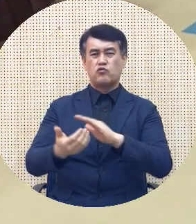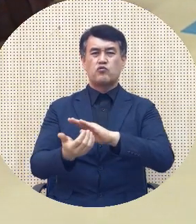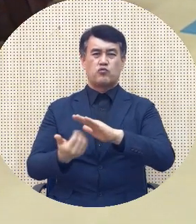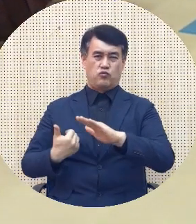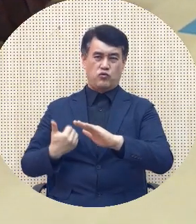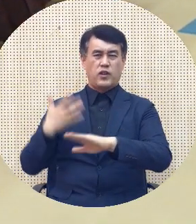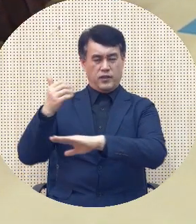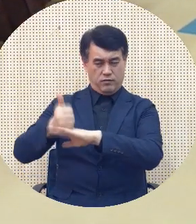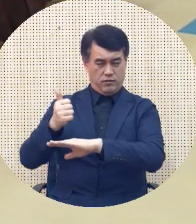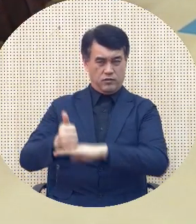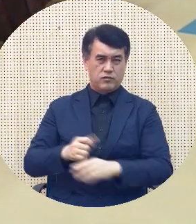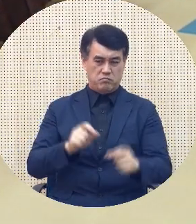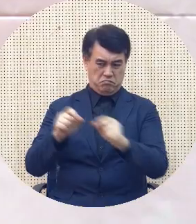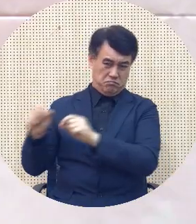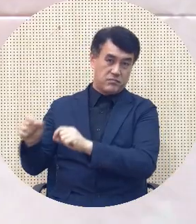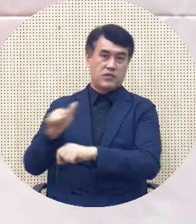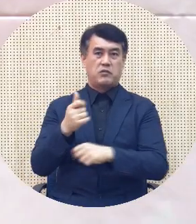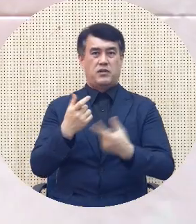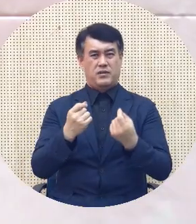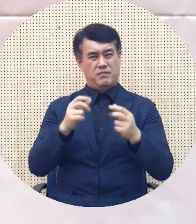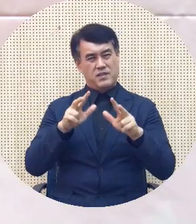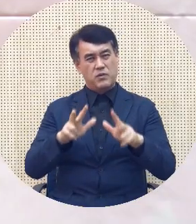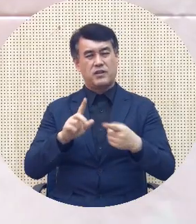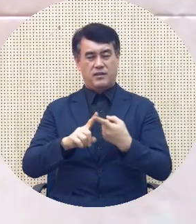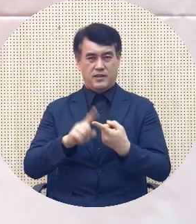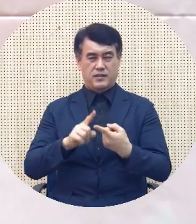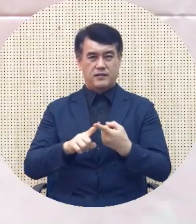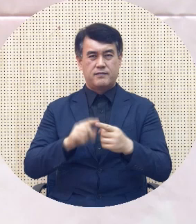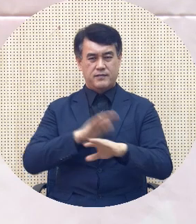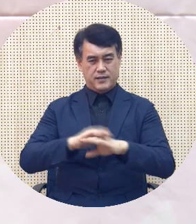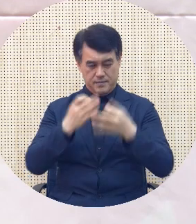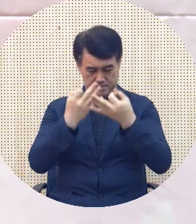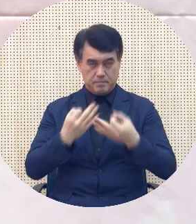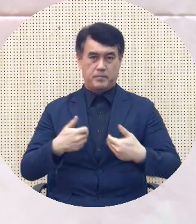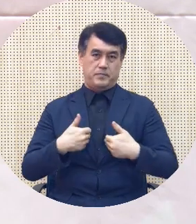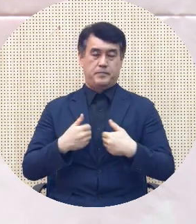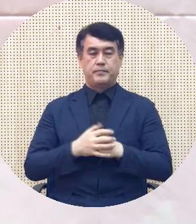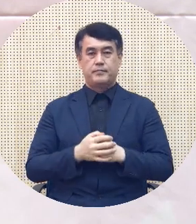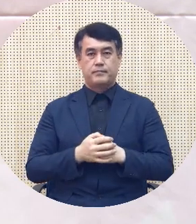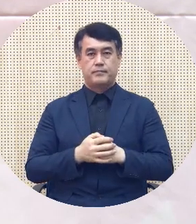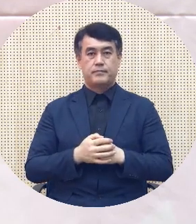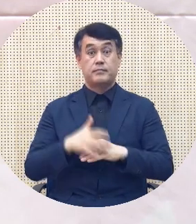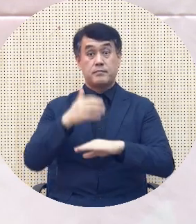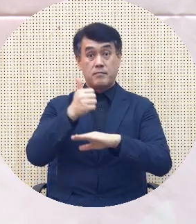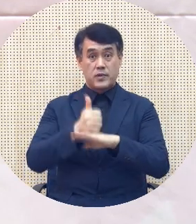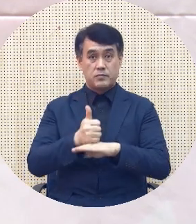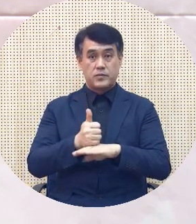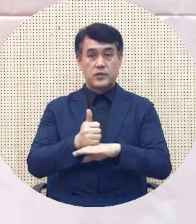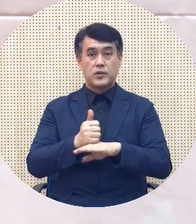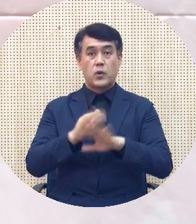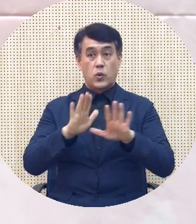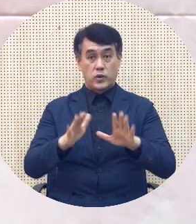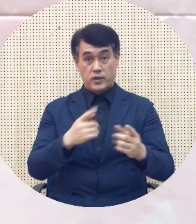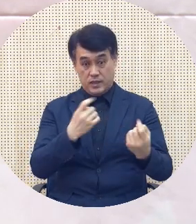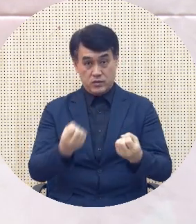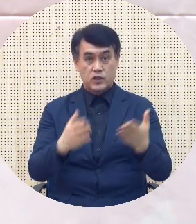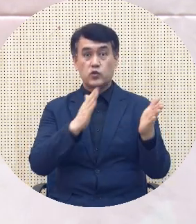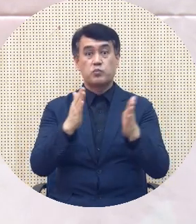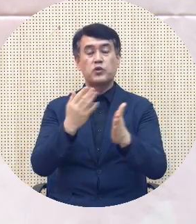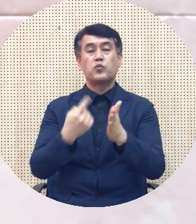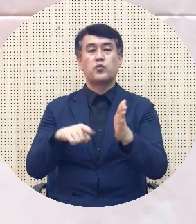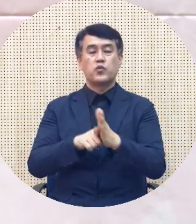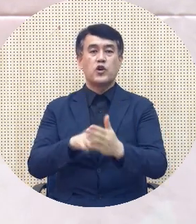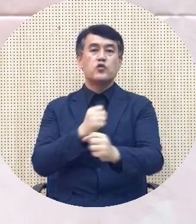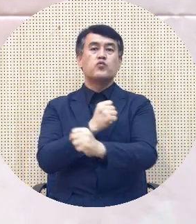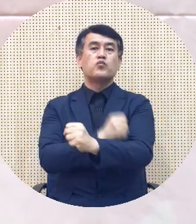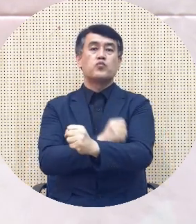현실을 이번 기회에 깊이 성찰해 보아야 할 것입니다. 마지막으로 오늘 기념식 준비를 위해 수고를